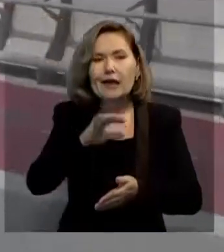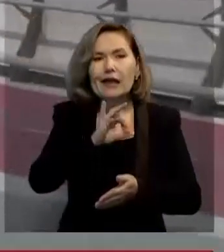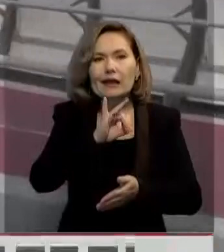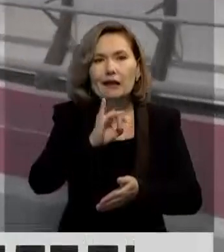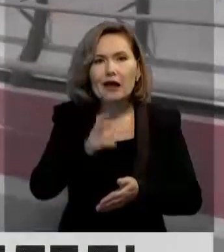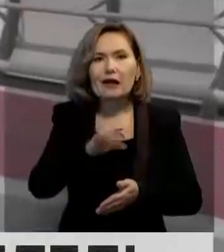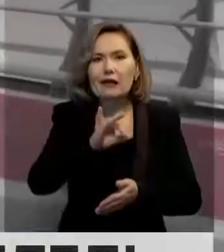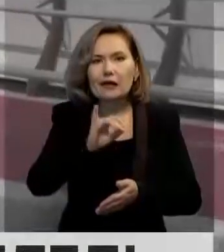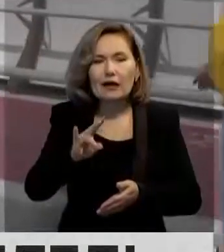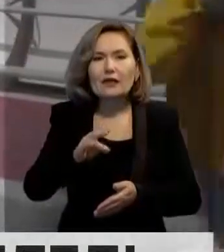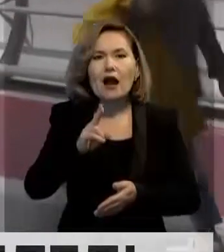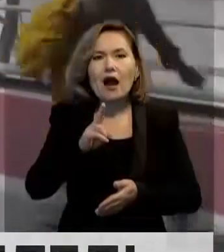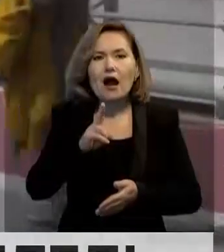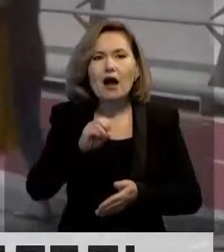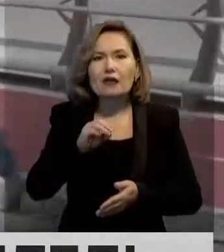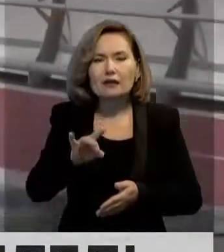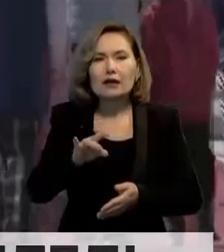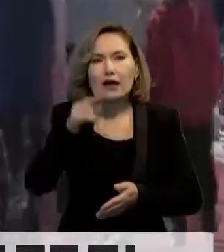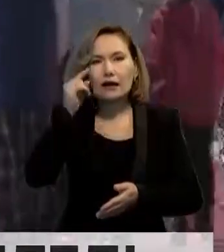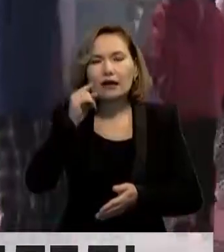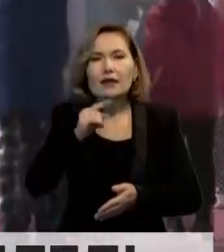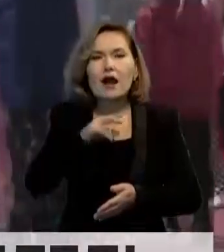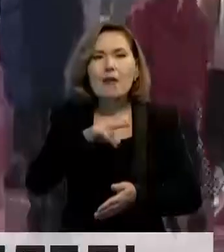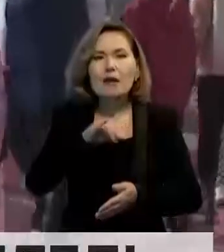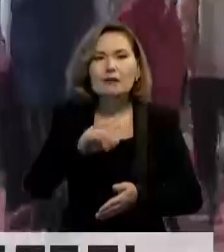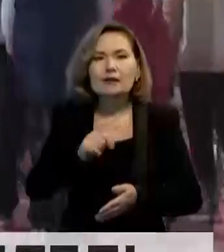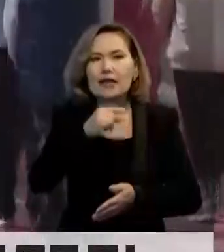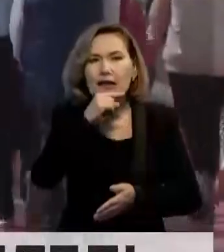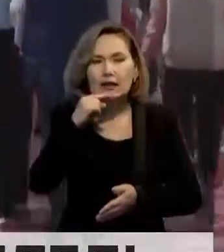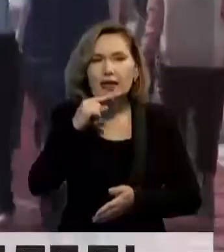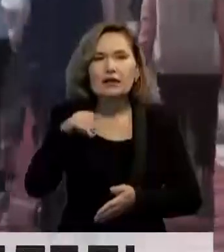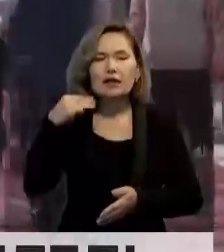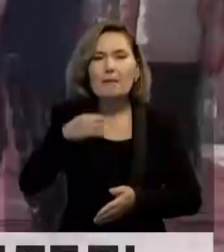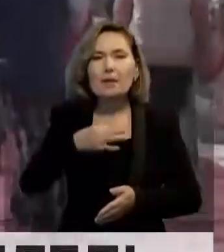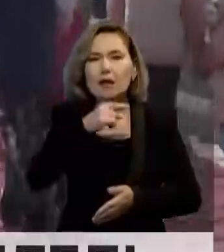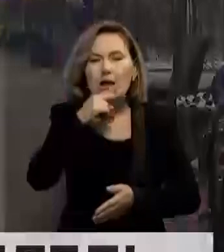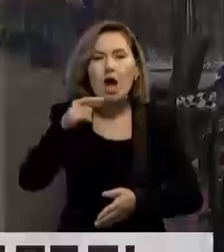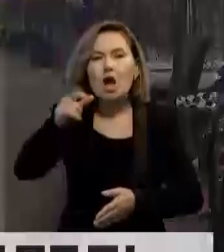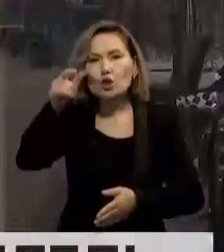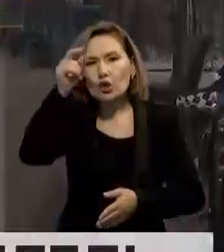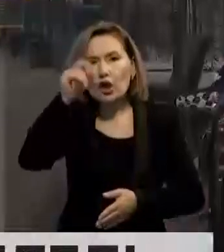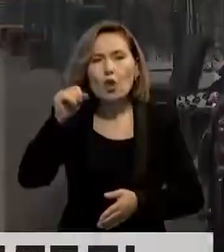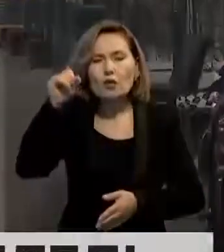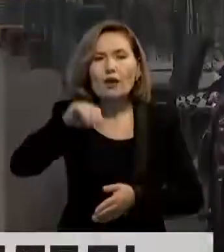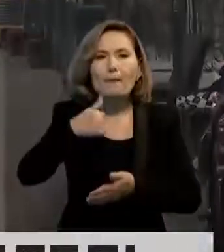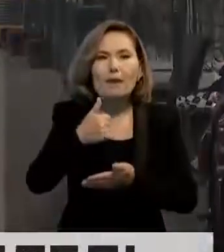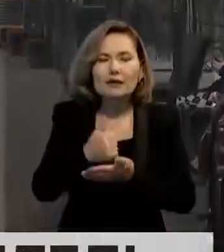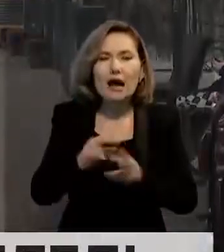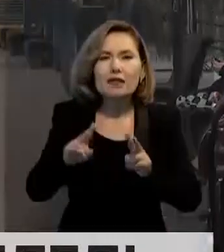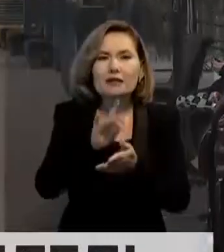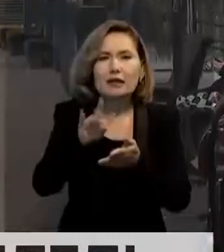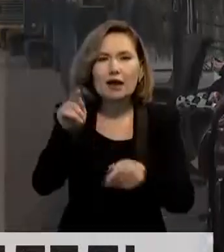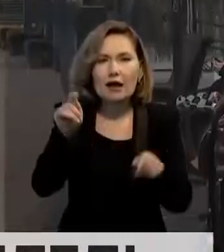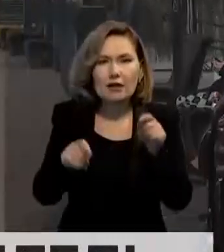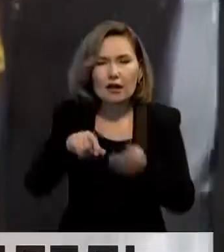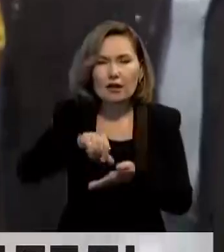Иран, Катар, Қырғызстан, Палестина, Ресей, Тәжікстан, Беларусь, Түркия және Өзбекстан басшылары елордада бас қосады. Беларусь